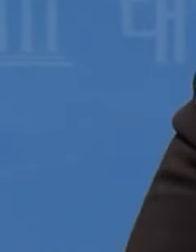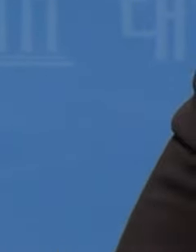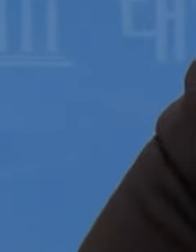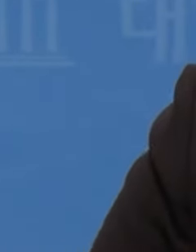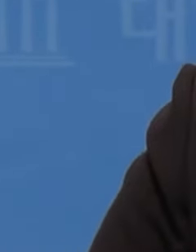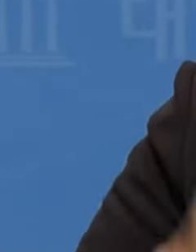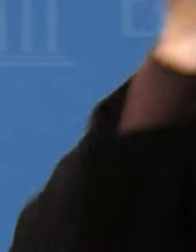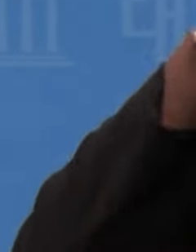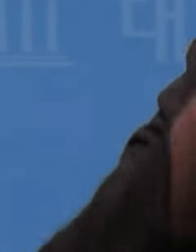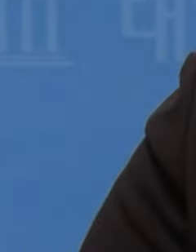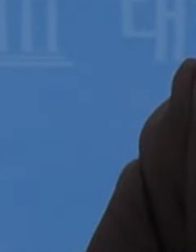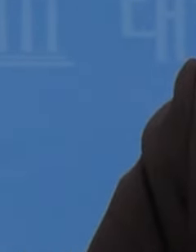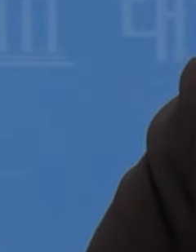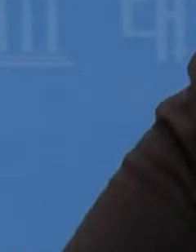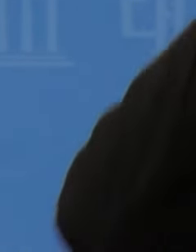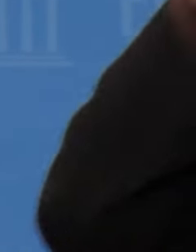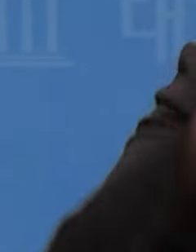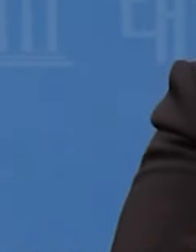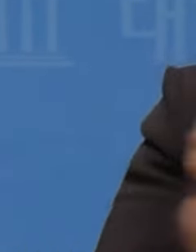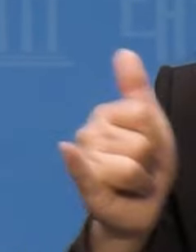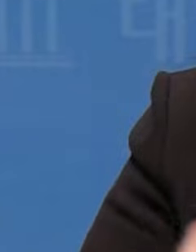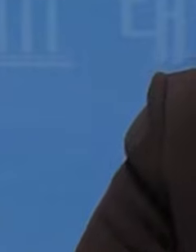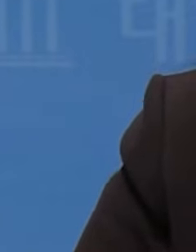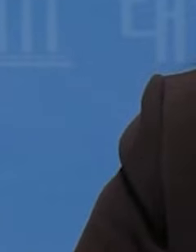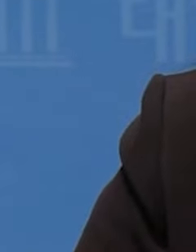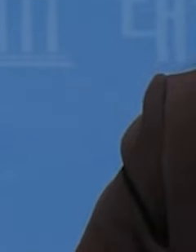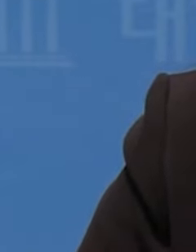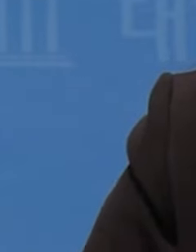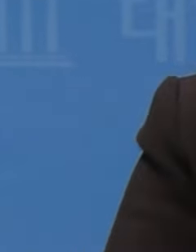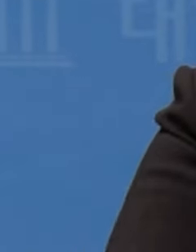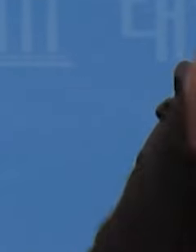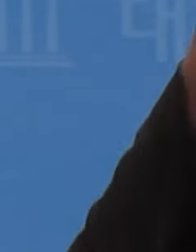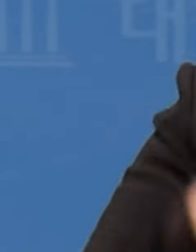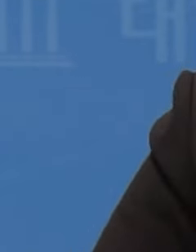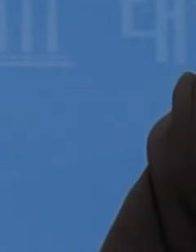정치를 외면한다는 선언을 해야 합니다.